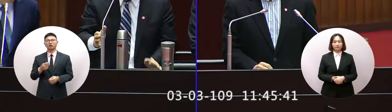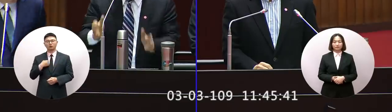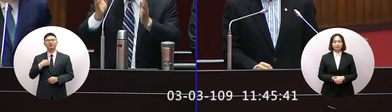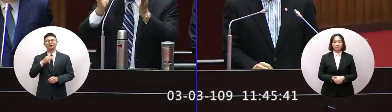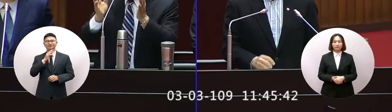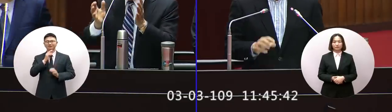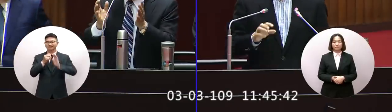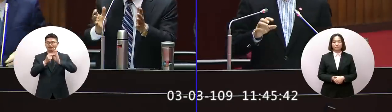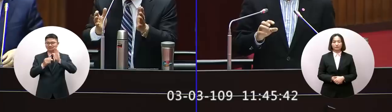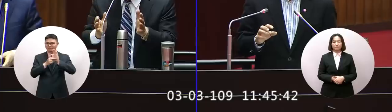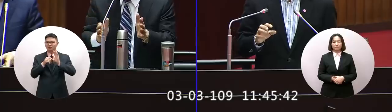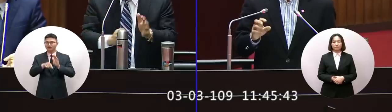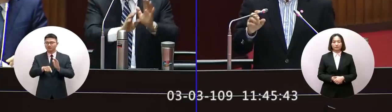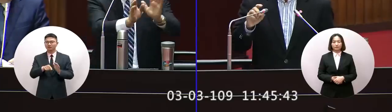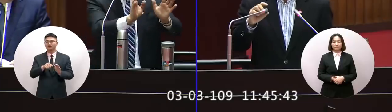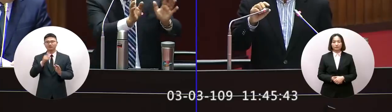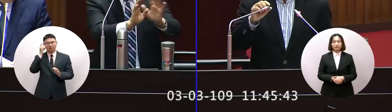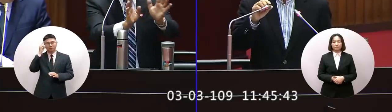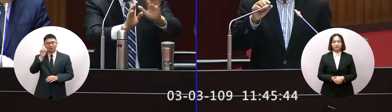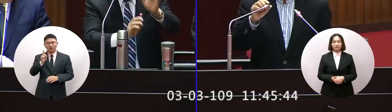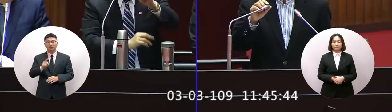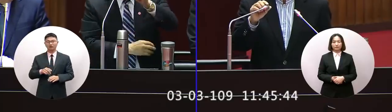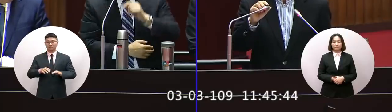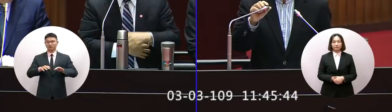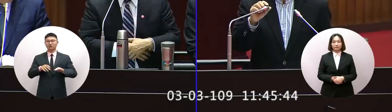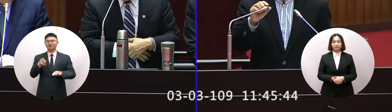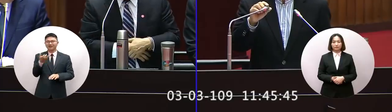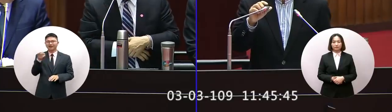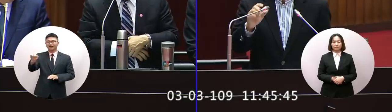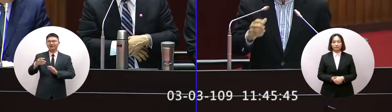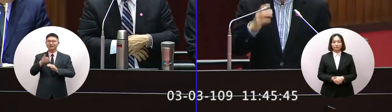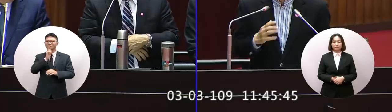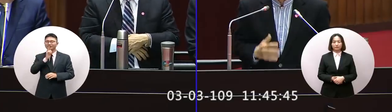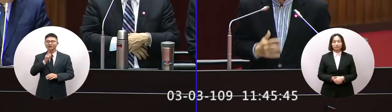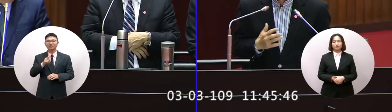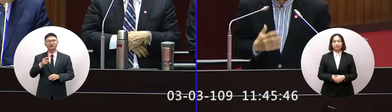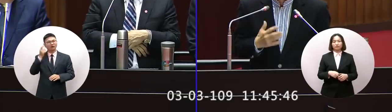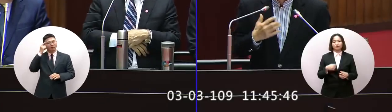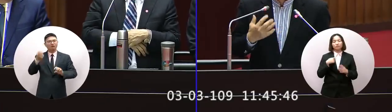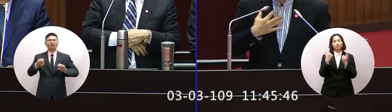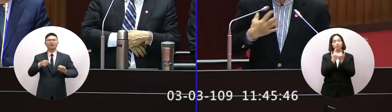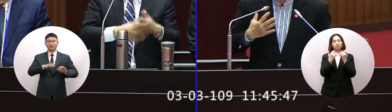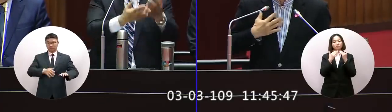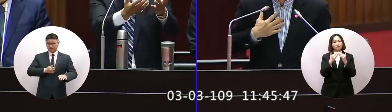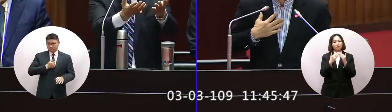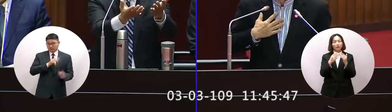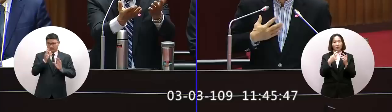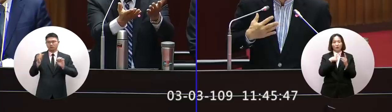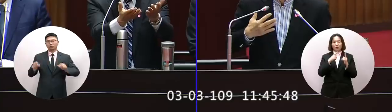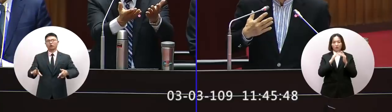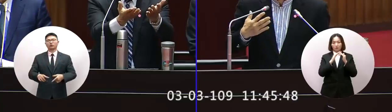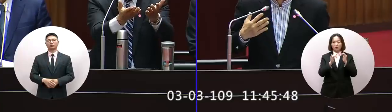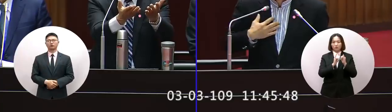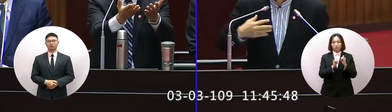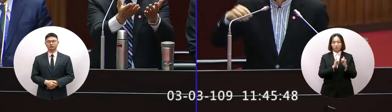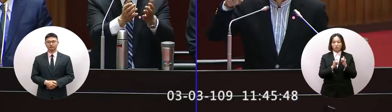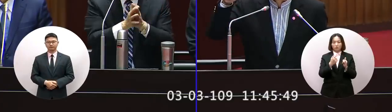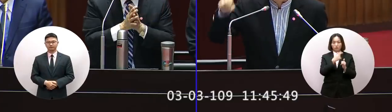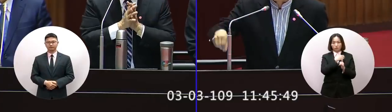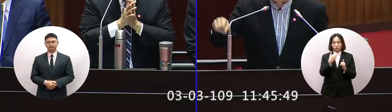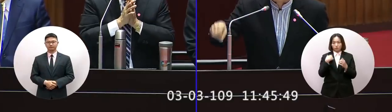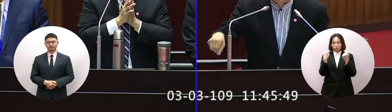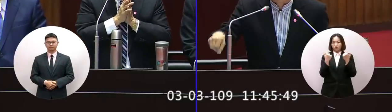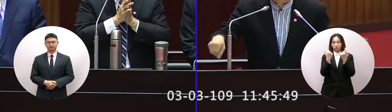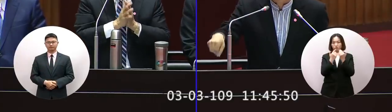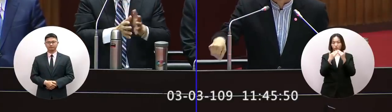只是在跟你說明說還不是照你說的那樣那我台北市我是台北市民我可以